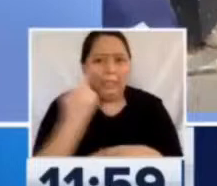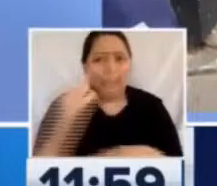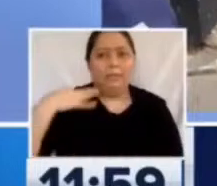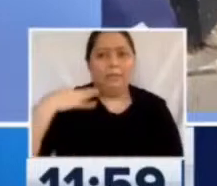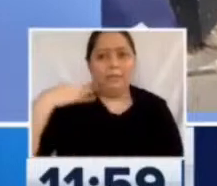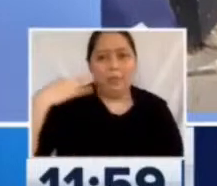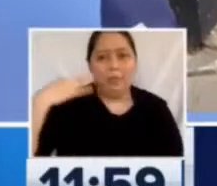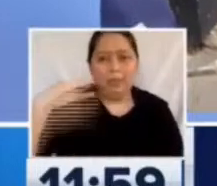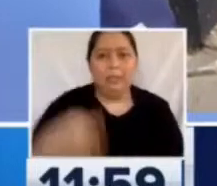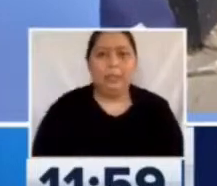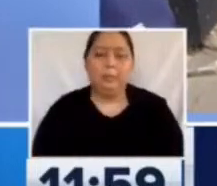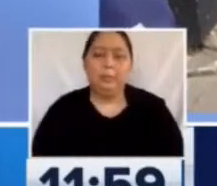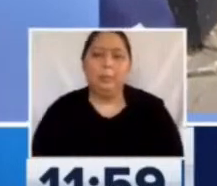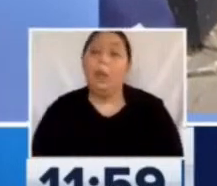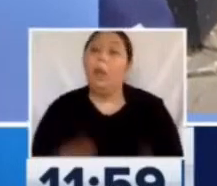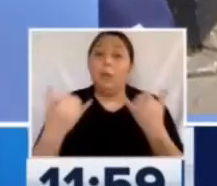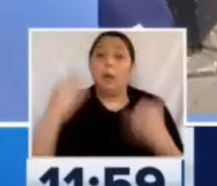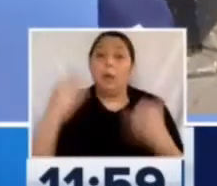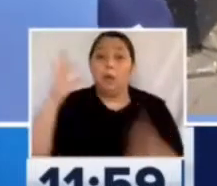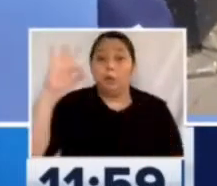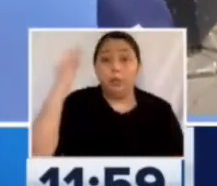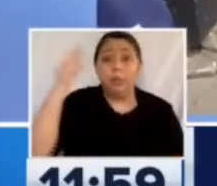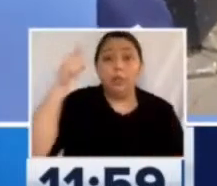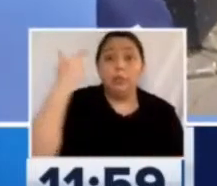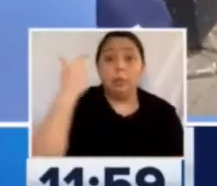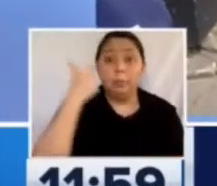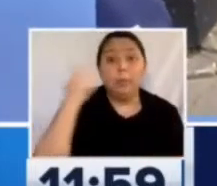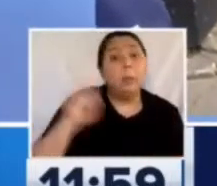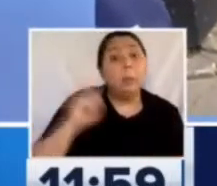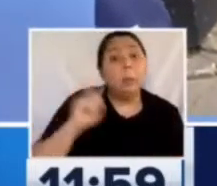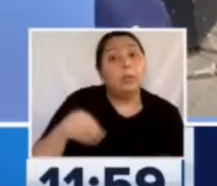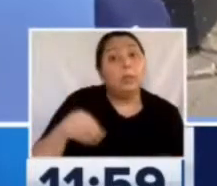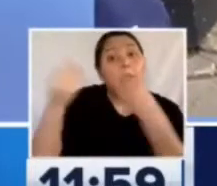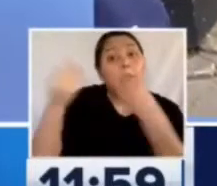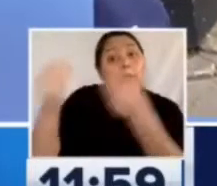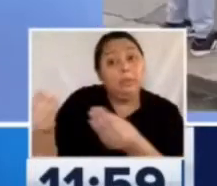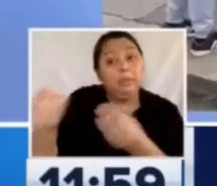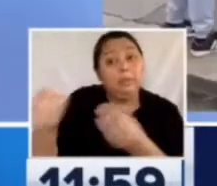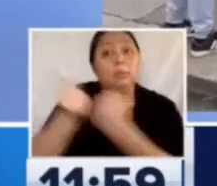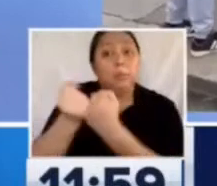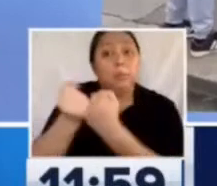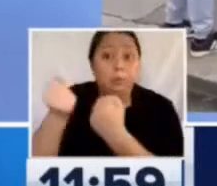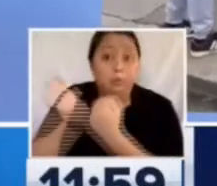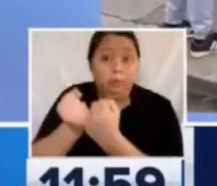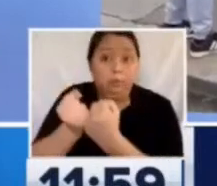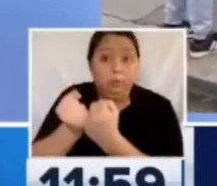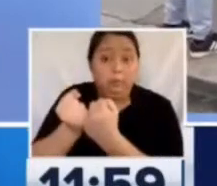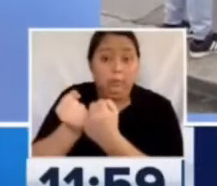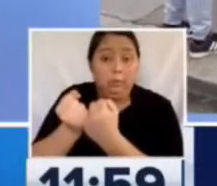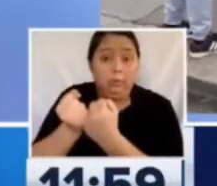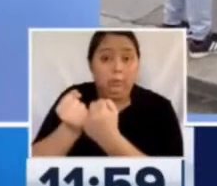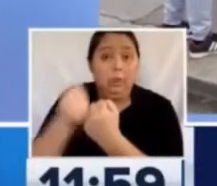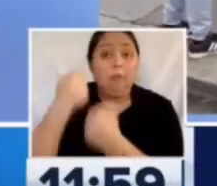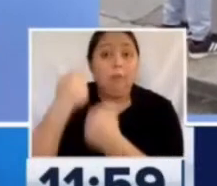So, ang kawawa po dito yung no work, no pay.